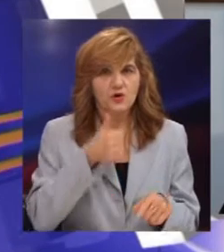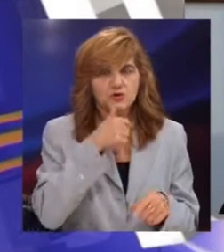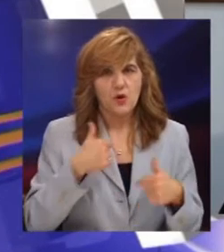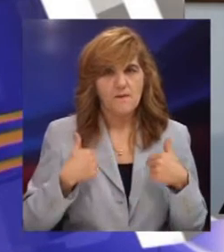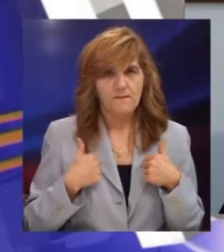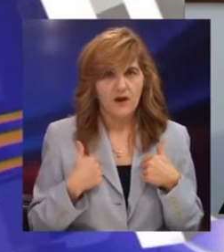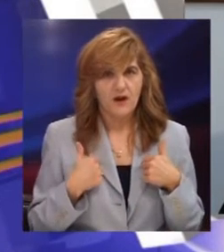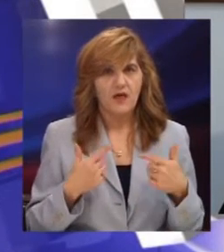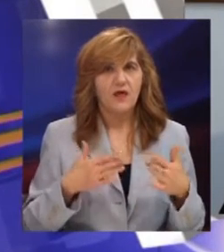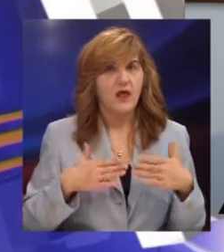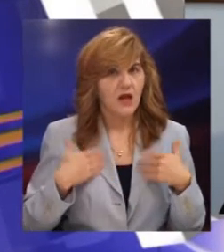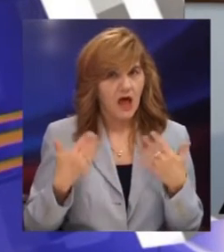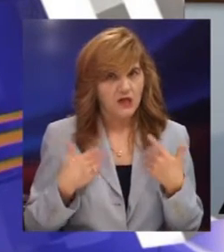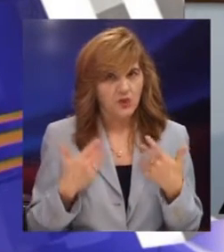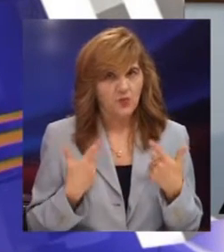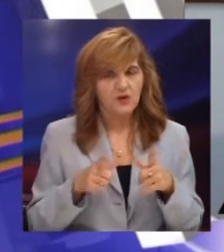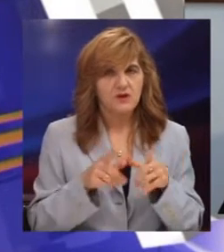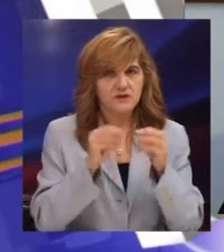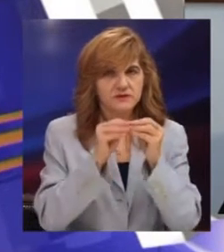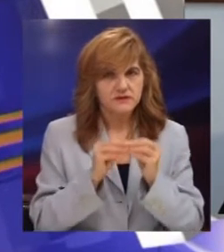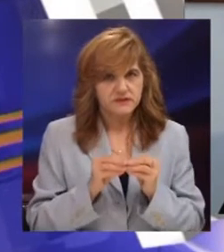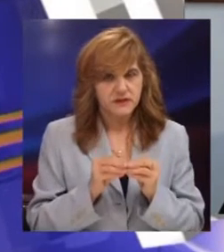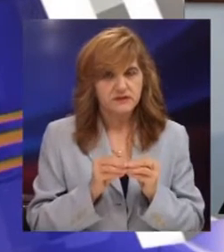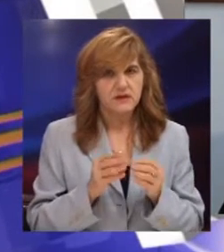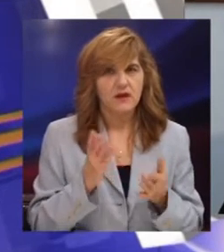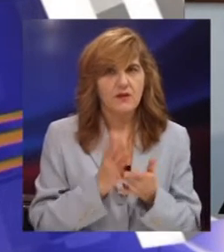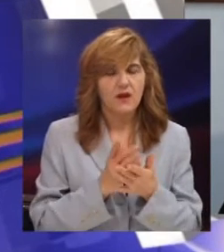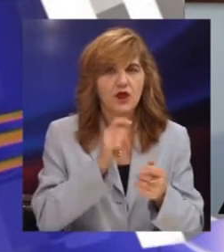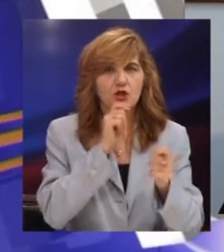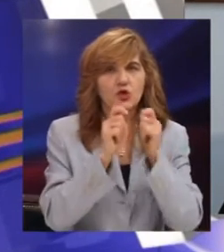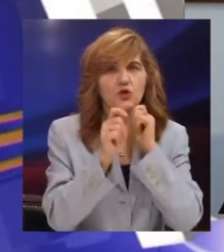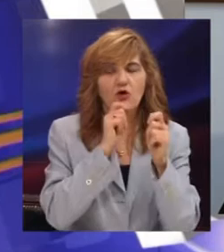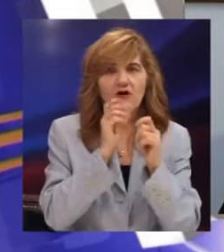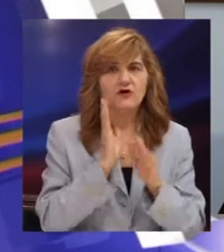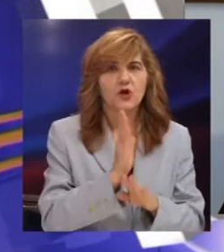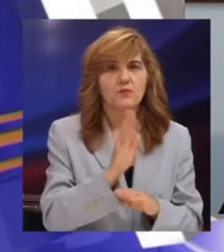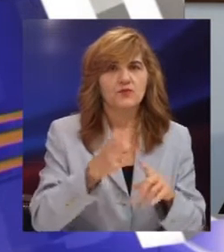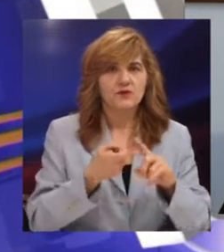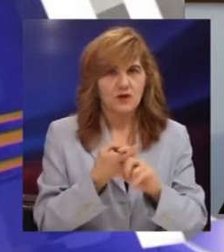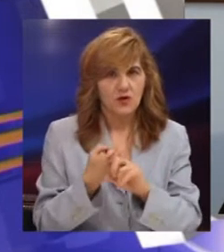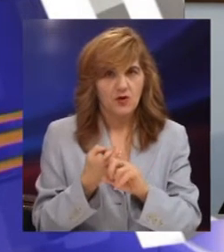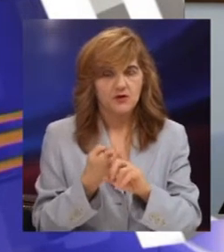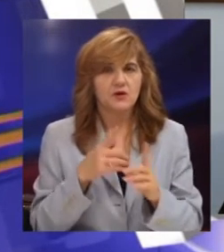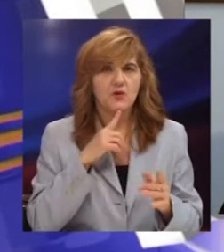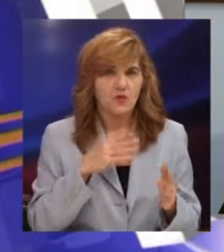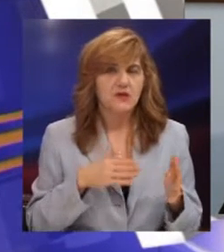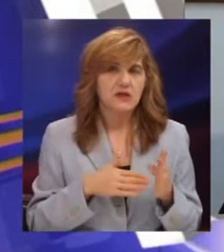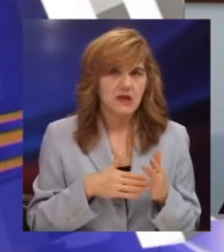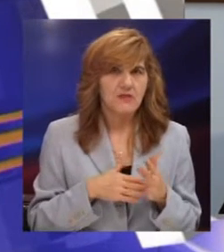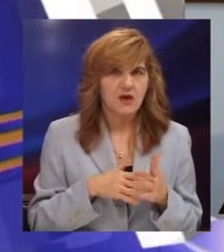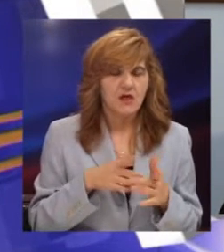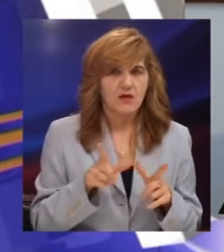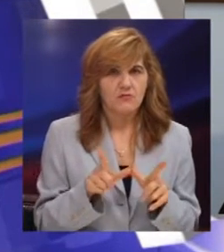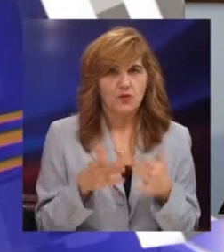mene raduje na kraju ovog sastanka jeste da smo dogovorili buduće kontakte koji bi trebali